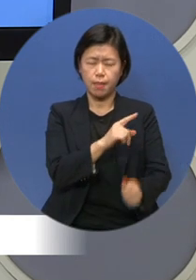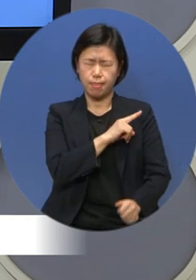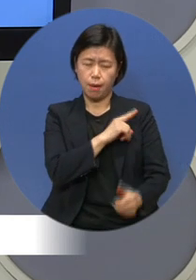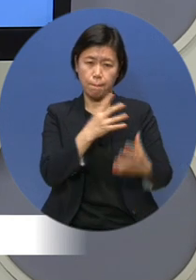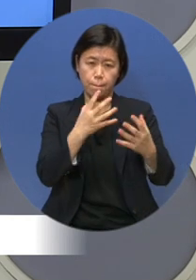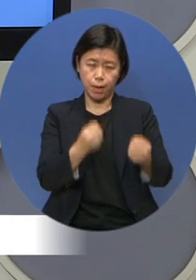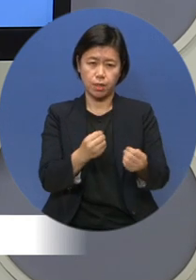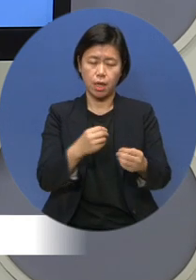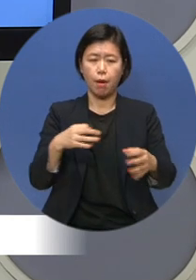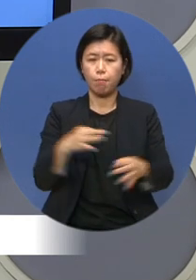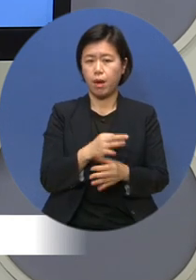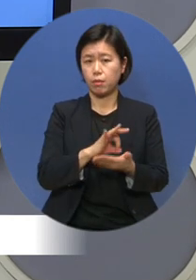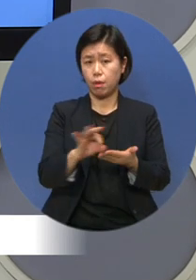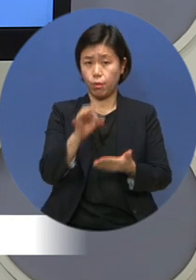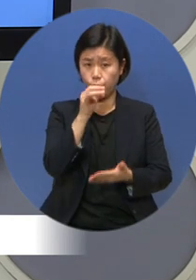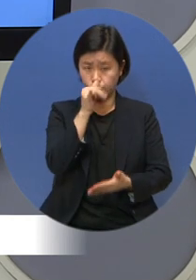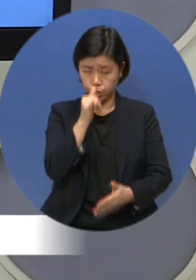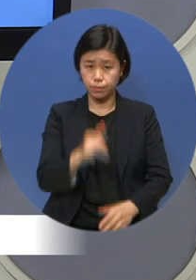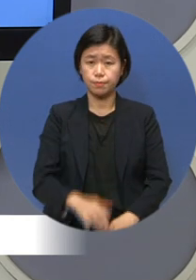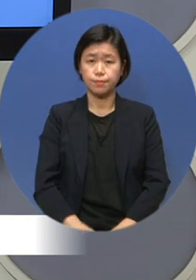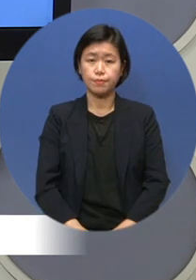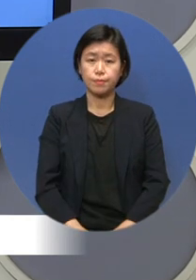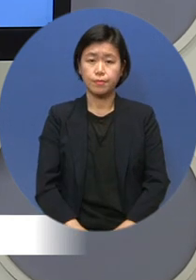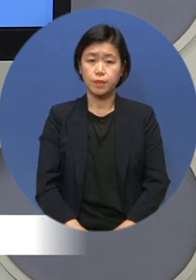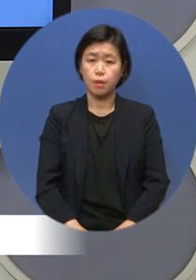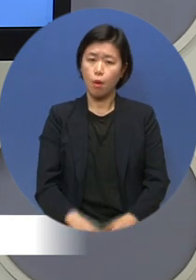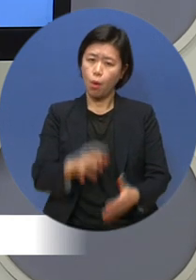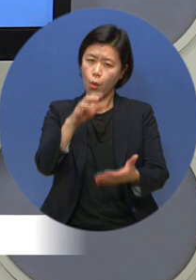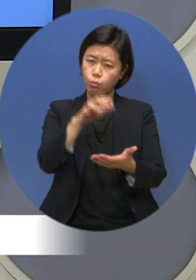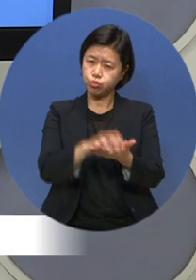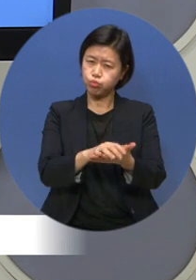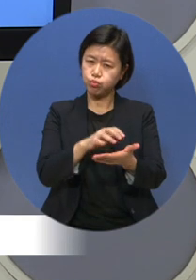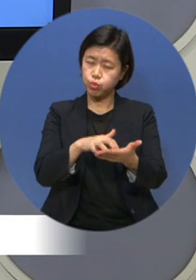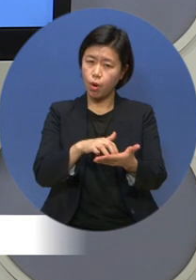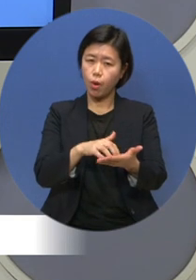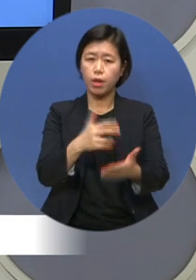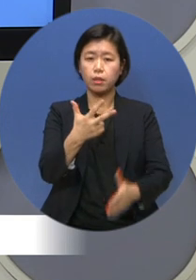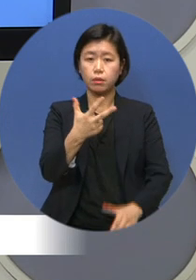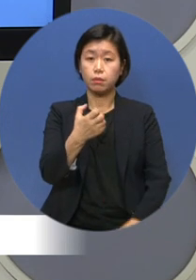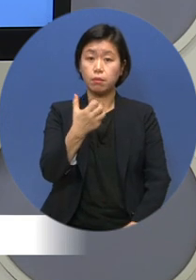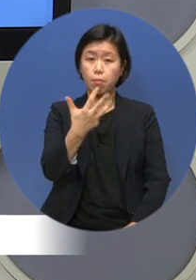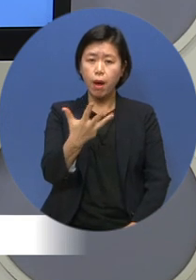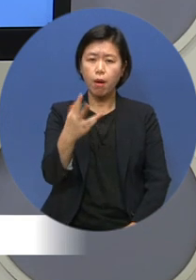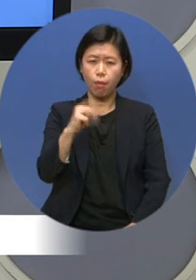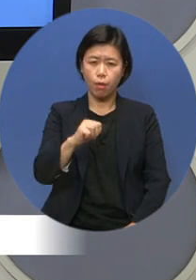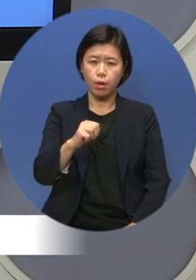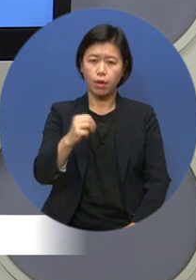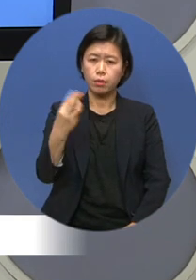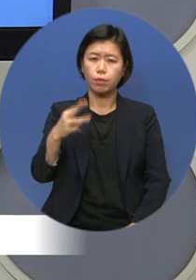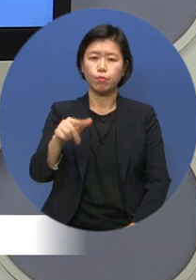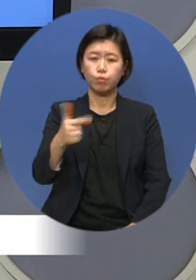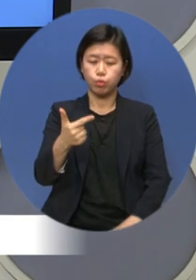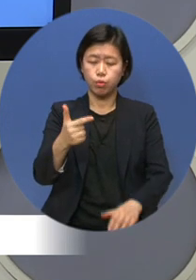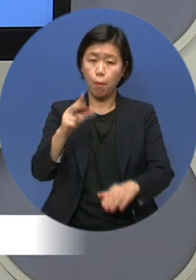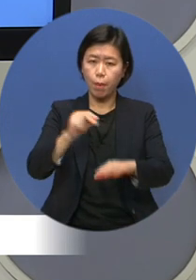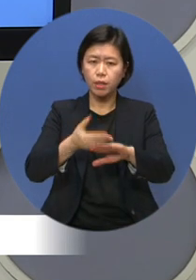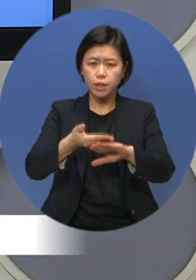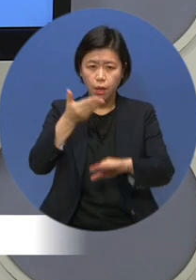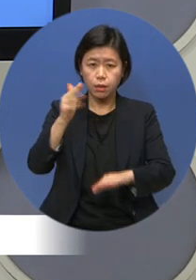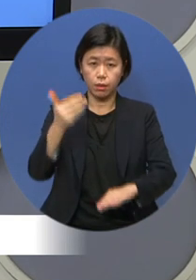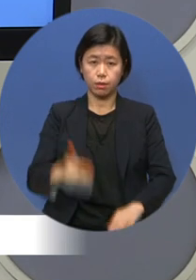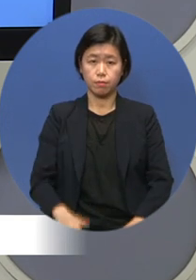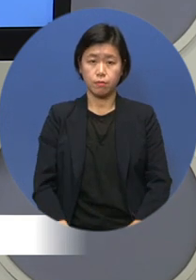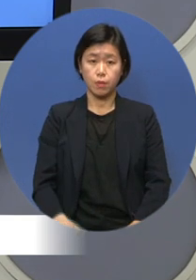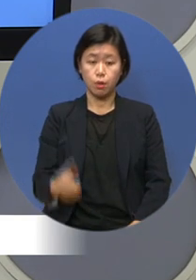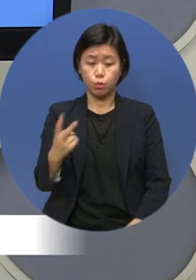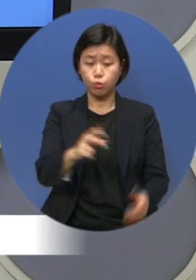중 가장 많은 부분을 차지하는 약 78억 3천 600만원으로 조사됐습니다 아울러